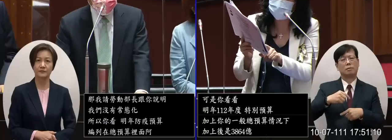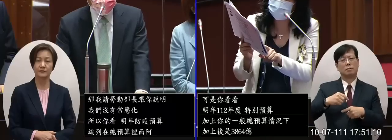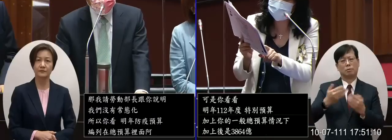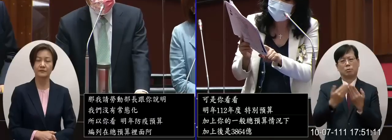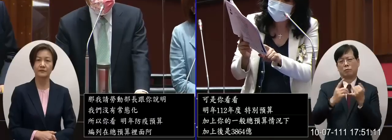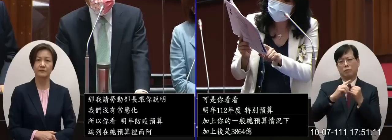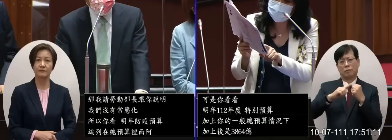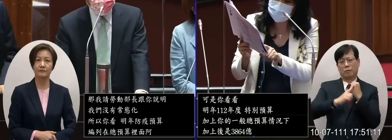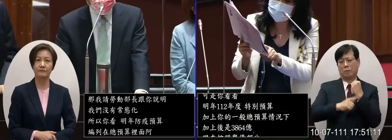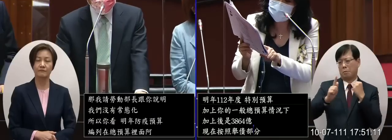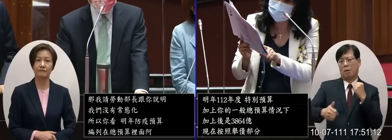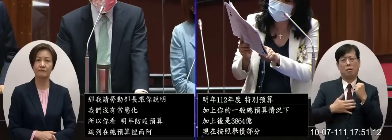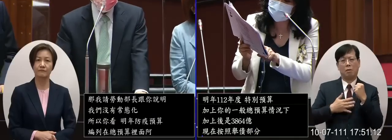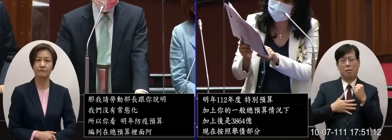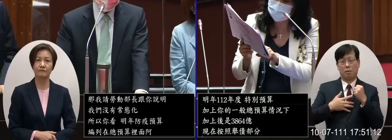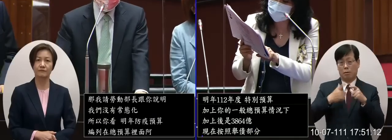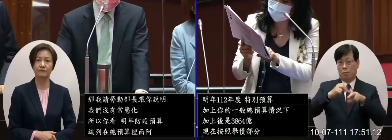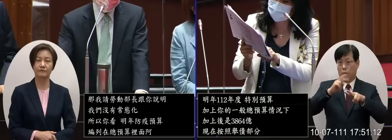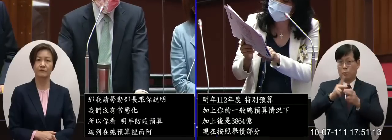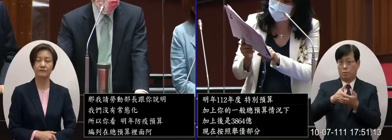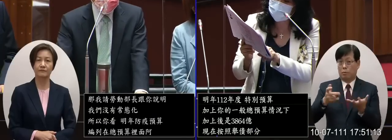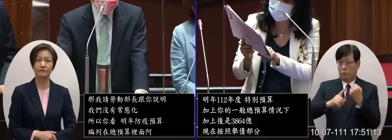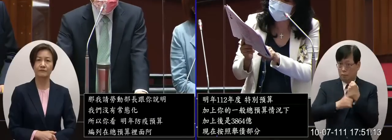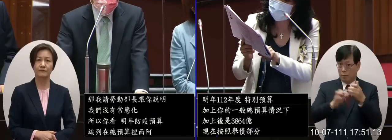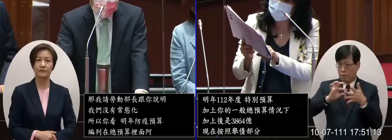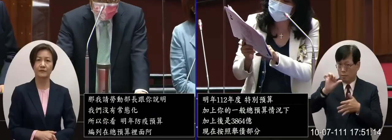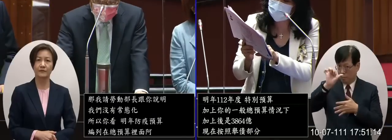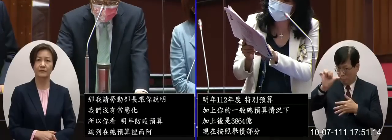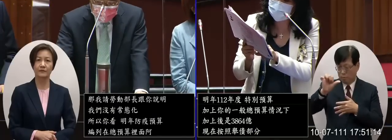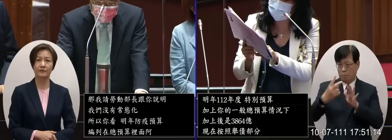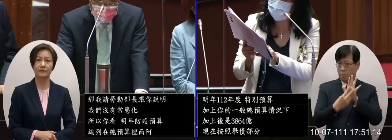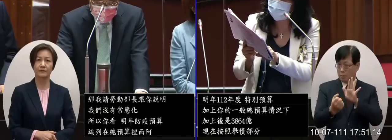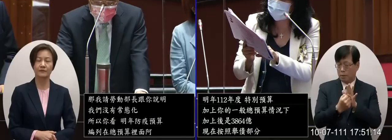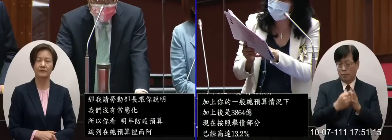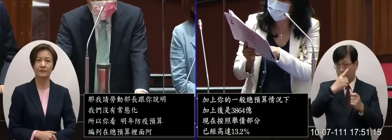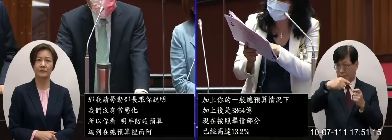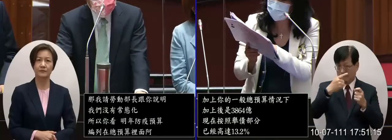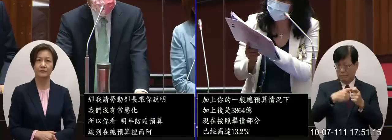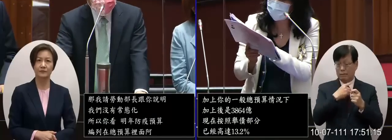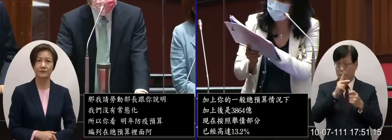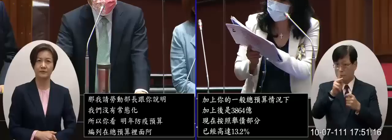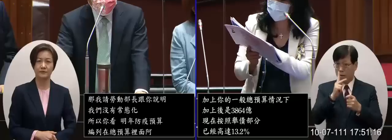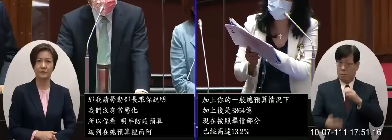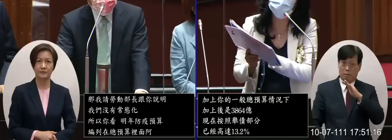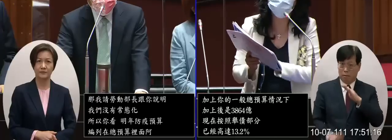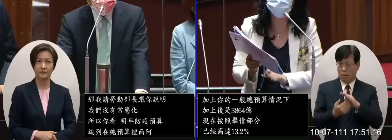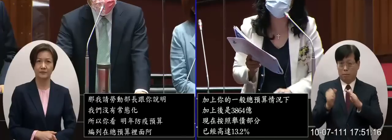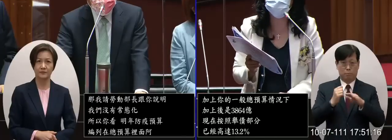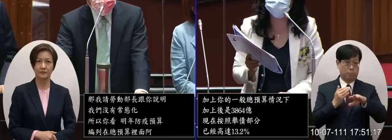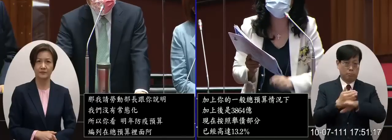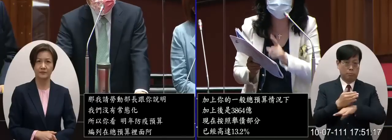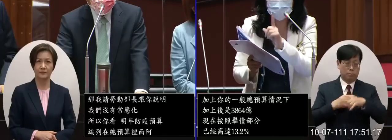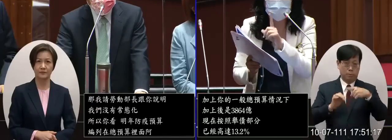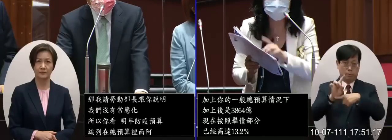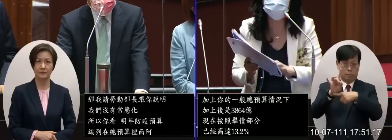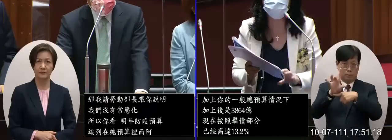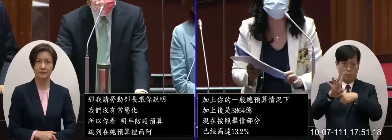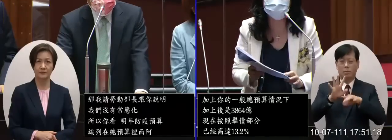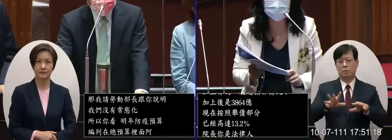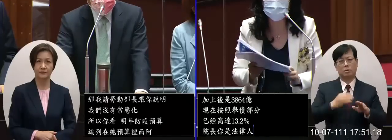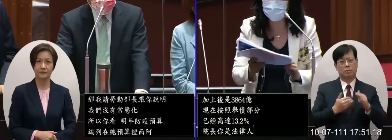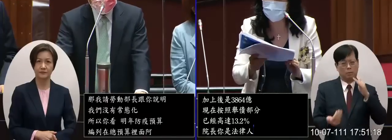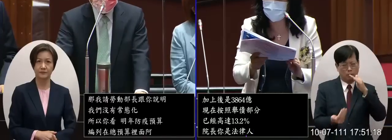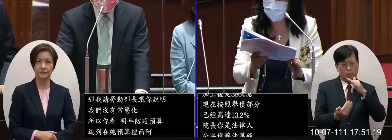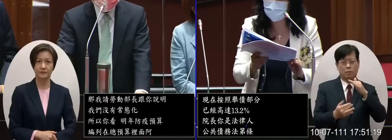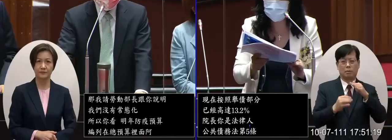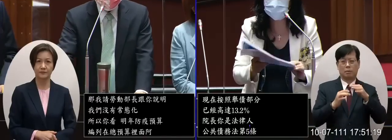律人嘛，好，所以公共债务法第五条规定里面呢，你的每年举债的额度呢，你不可以超过15%，你现在已经